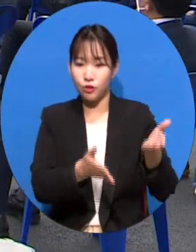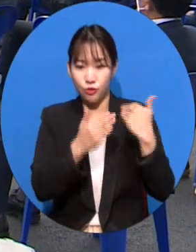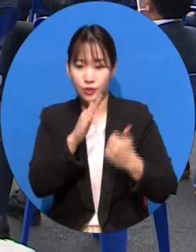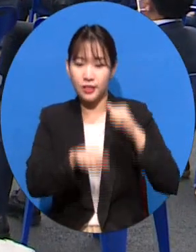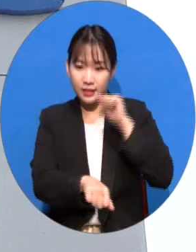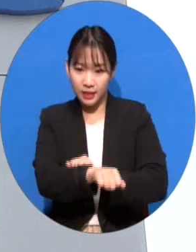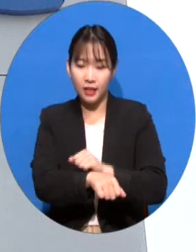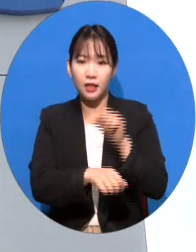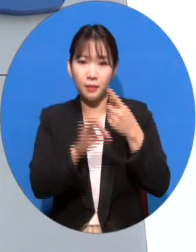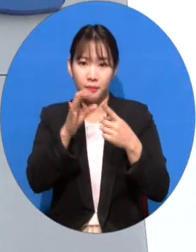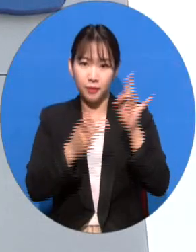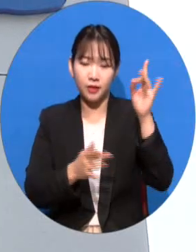각각 선정됐습니다